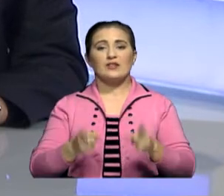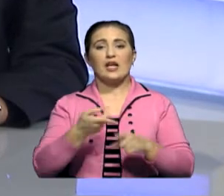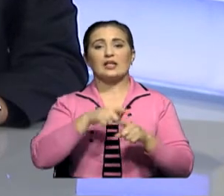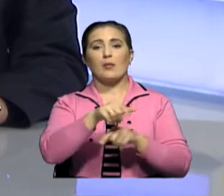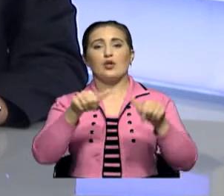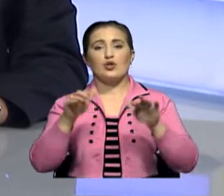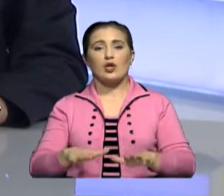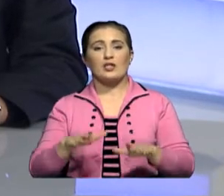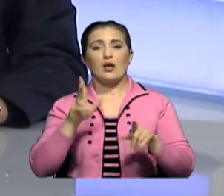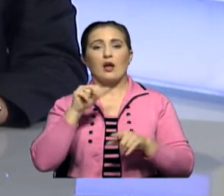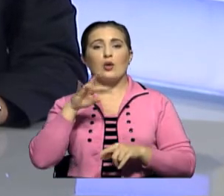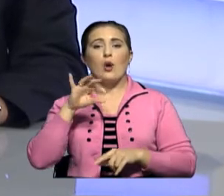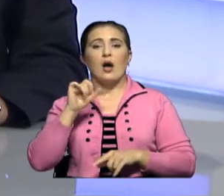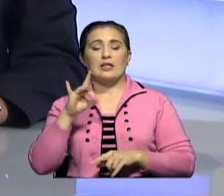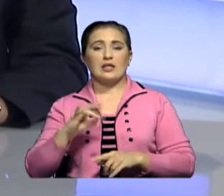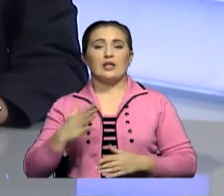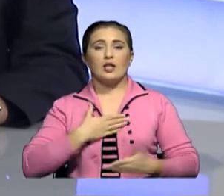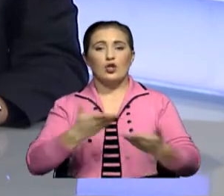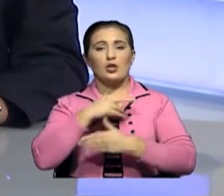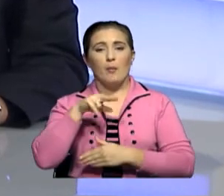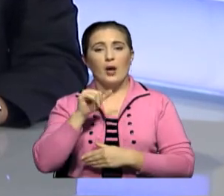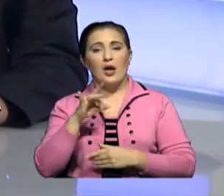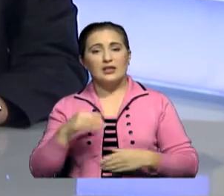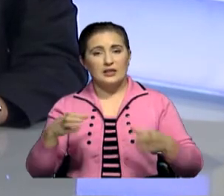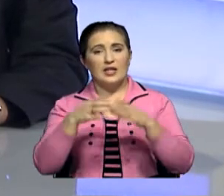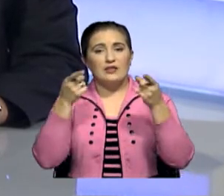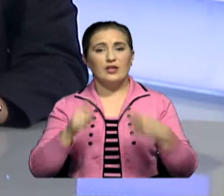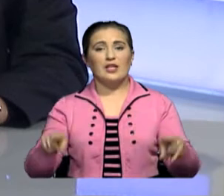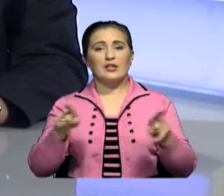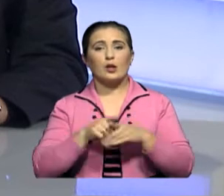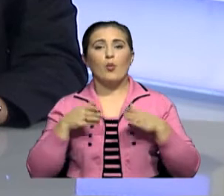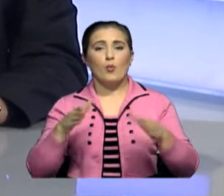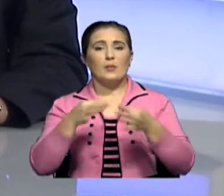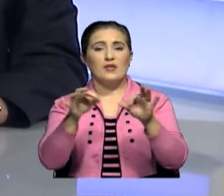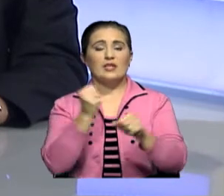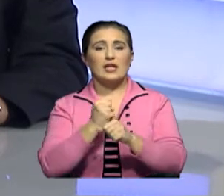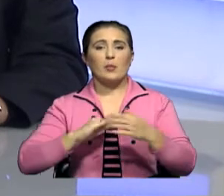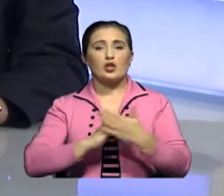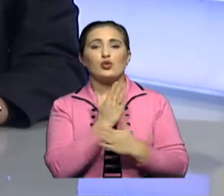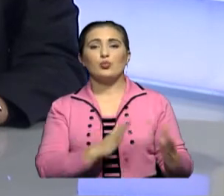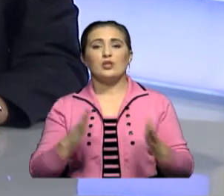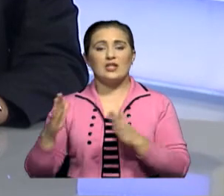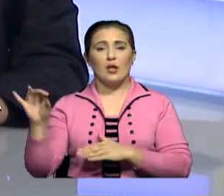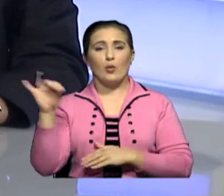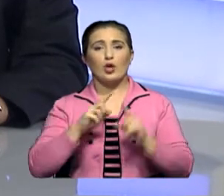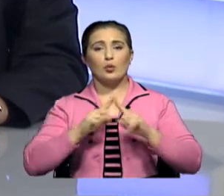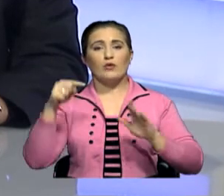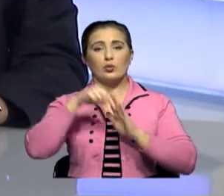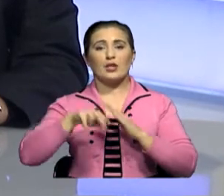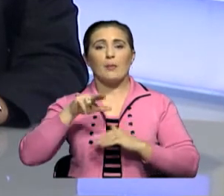решается к ларнака вы сказали наша партия действительно таким образом позволяет сделать политическую систему и особенно